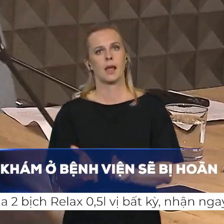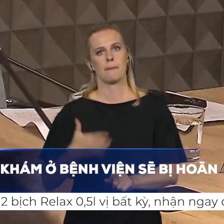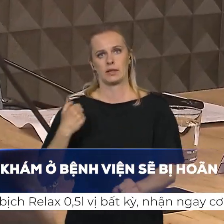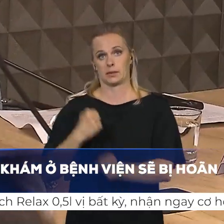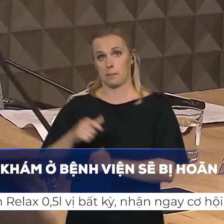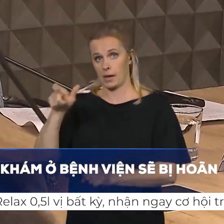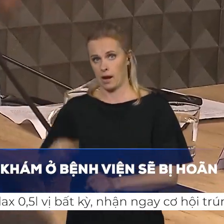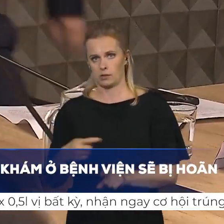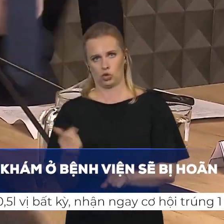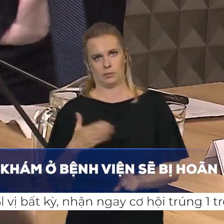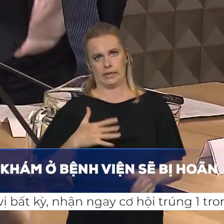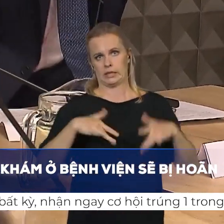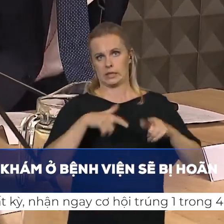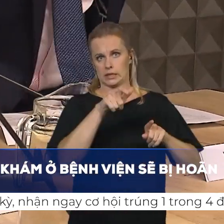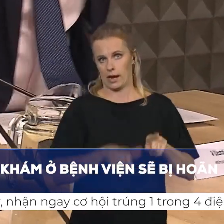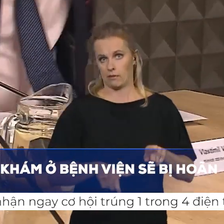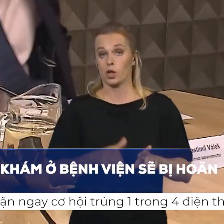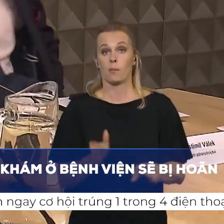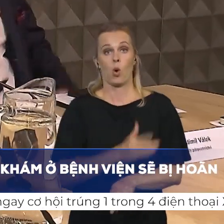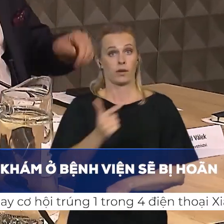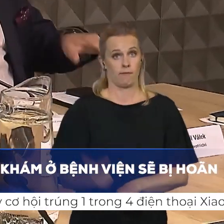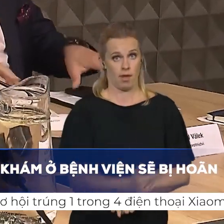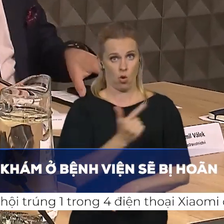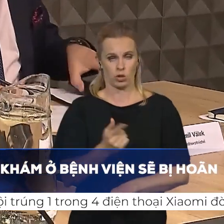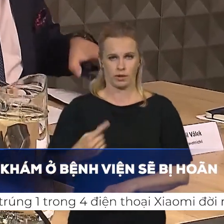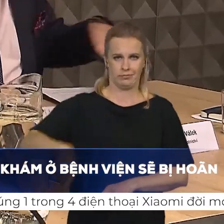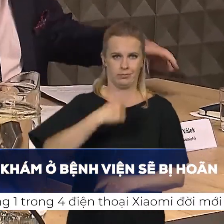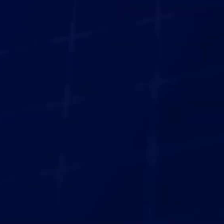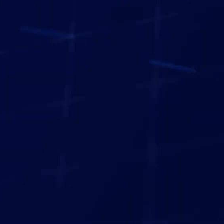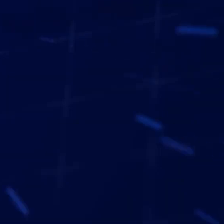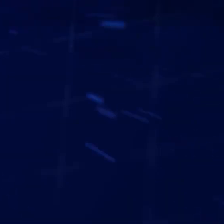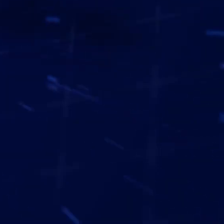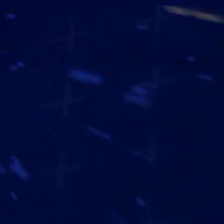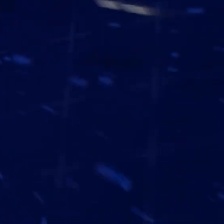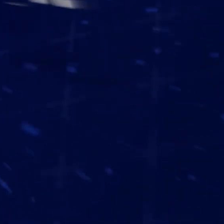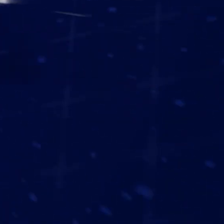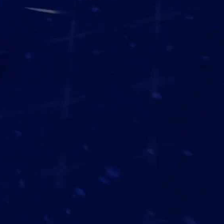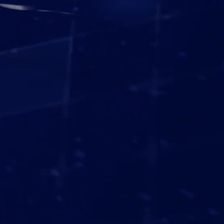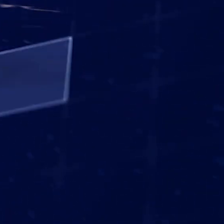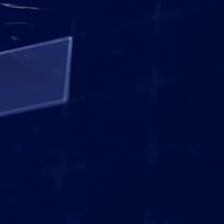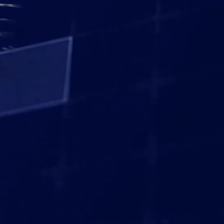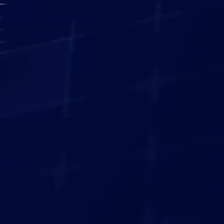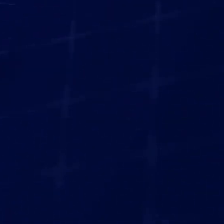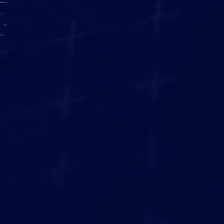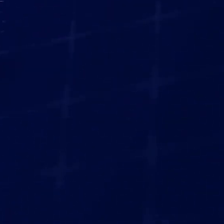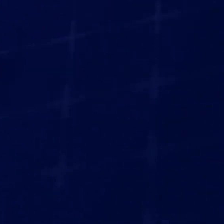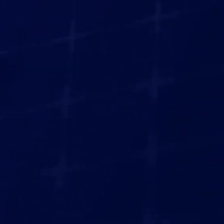lên gấp đôi hoặc gấp ba mức lương hiện tại.